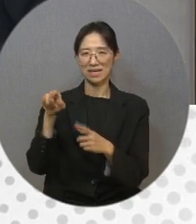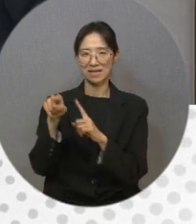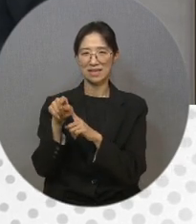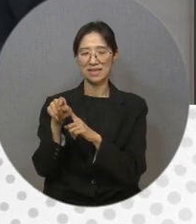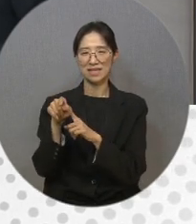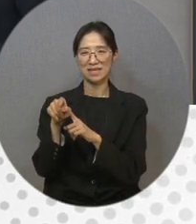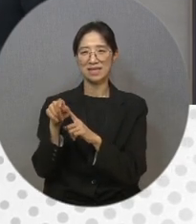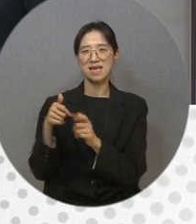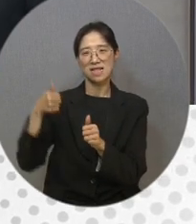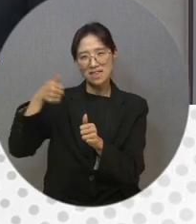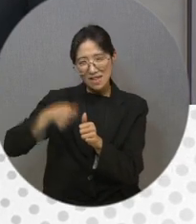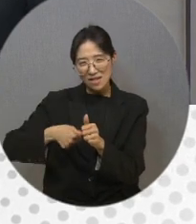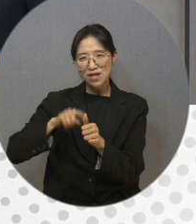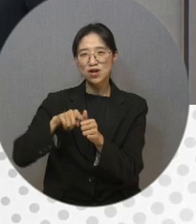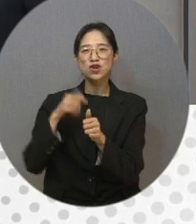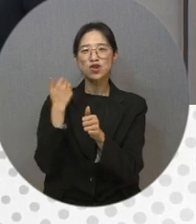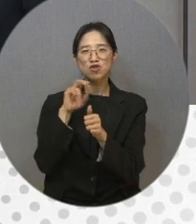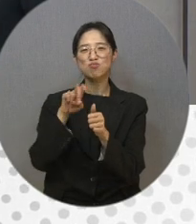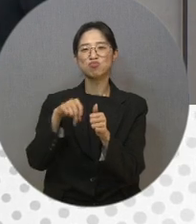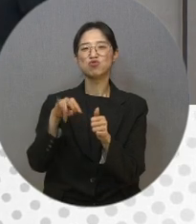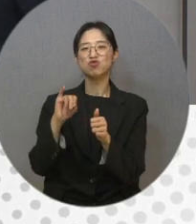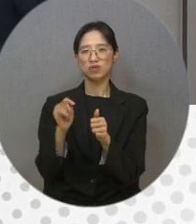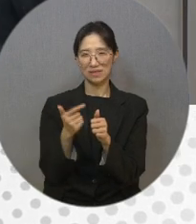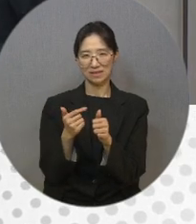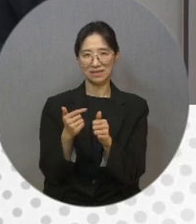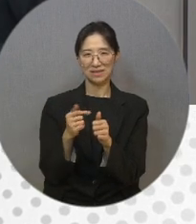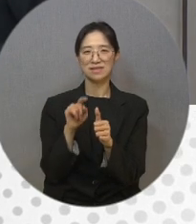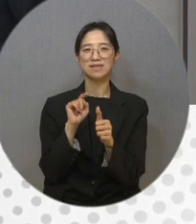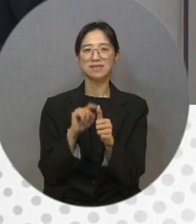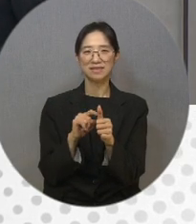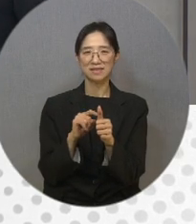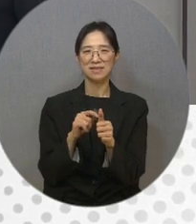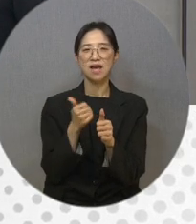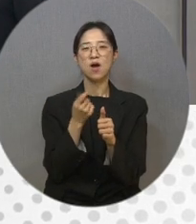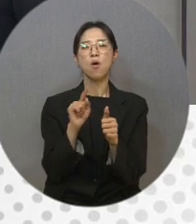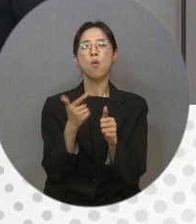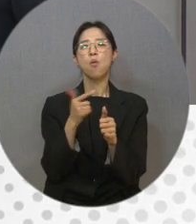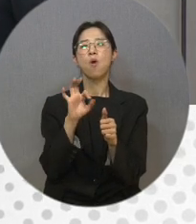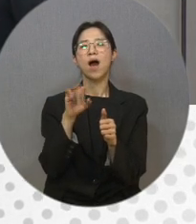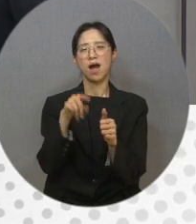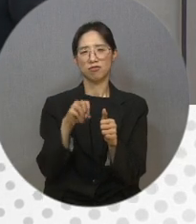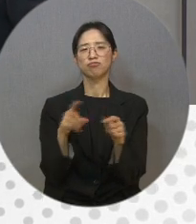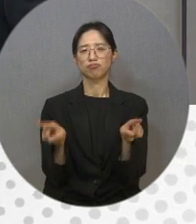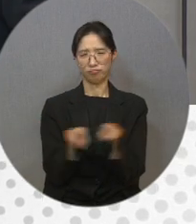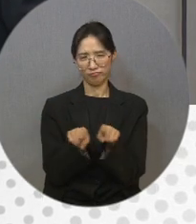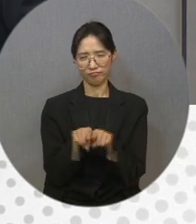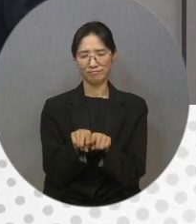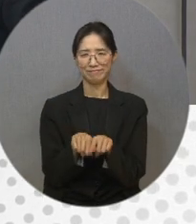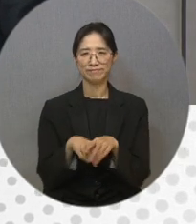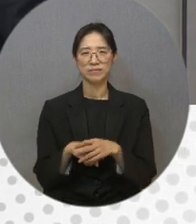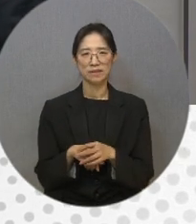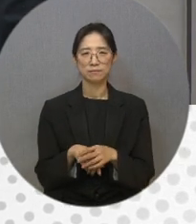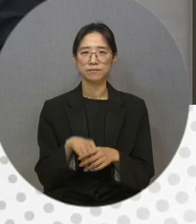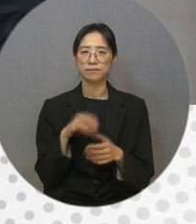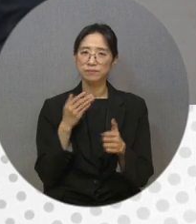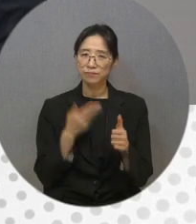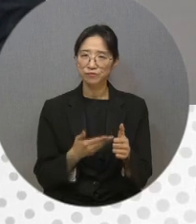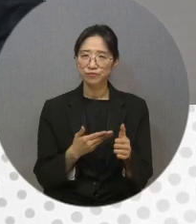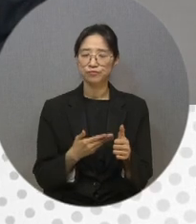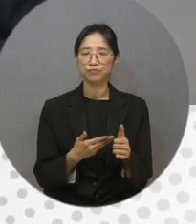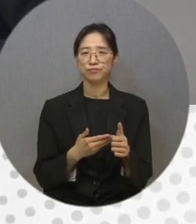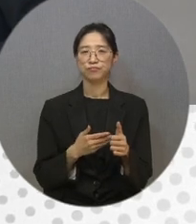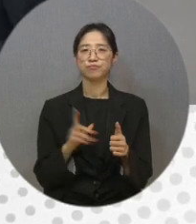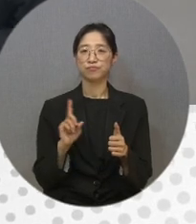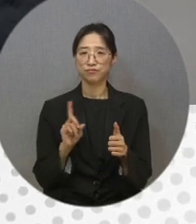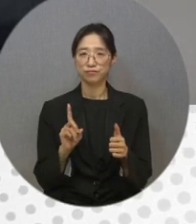사무라이들이 섬기고 있는 게 바로 무신인데 그 무신이 바로 환웅 천자입니다. 그러면 이분이